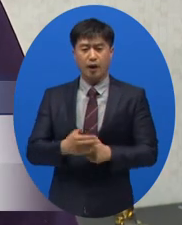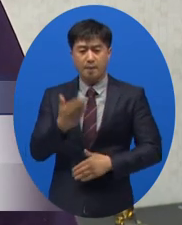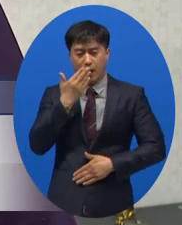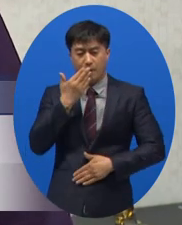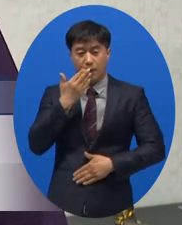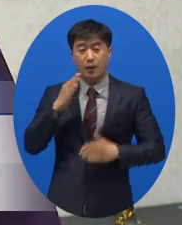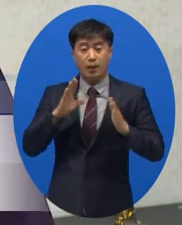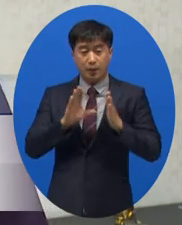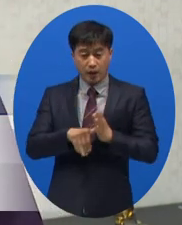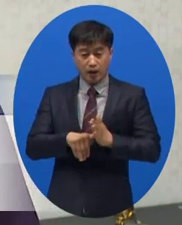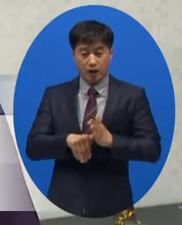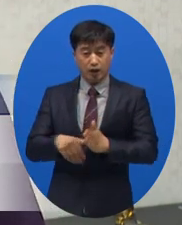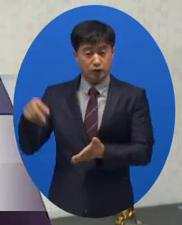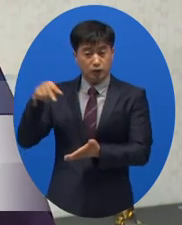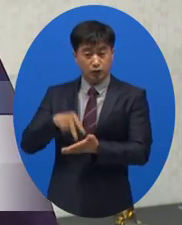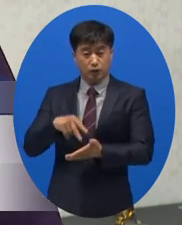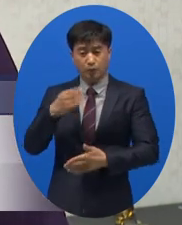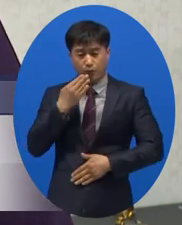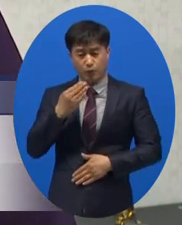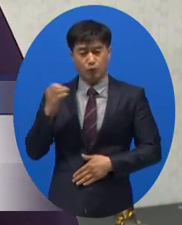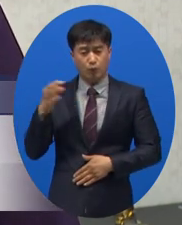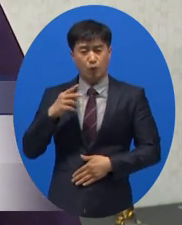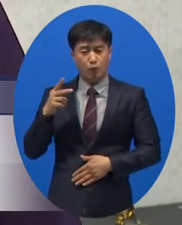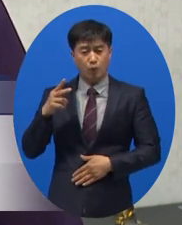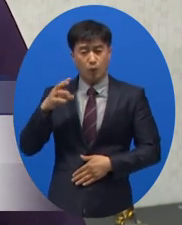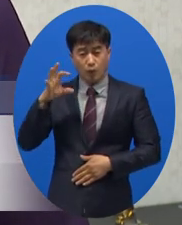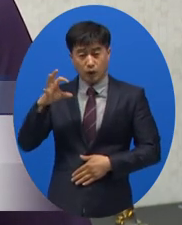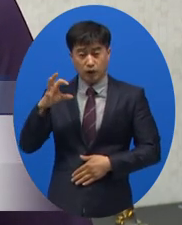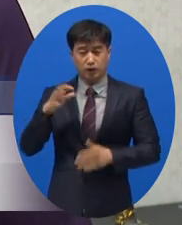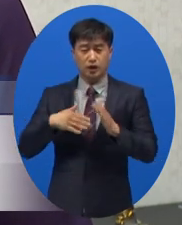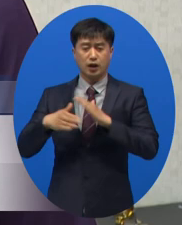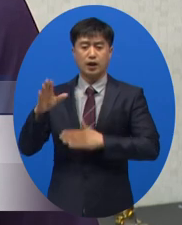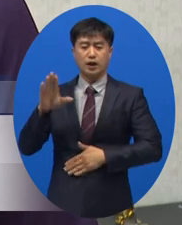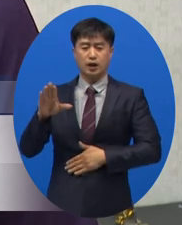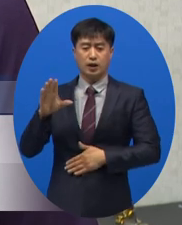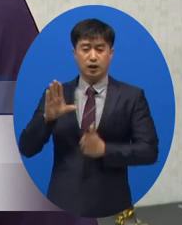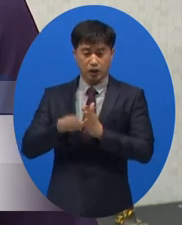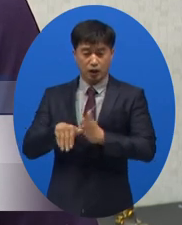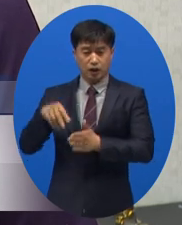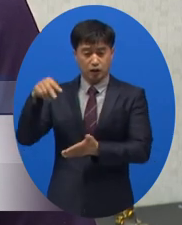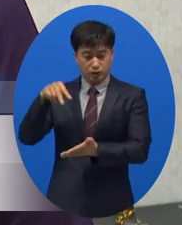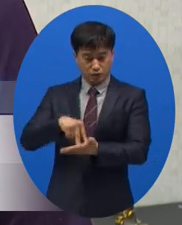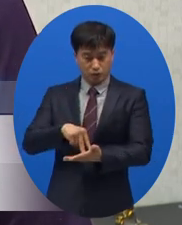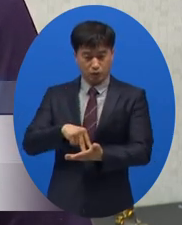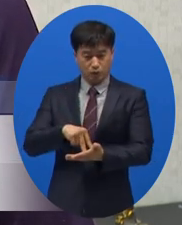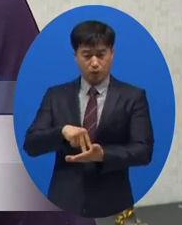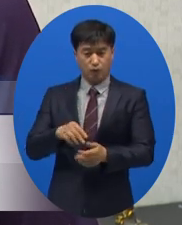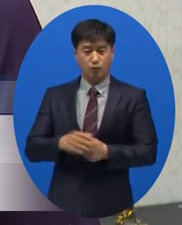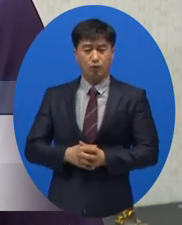때나 일어나서 먹고 또 화장실 갈 때나 저기 오고